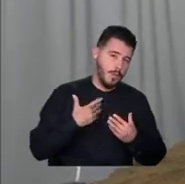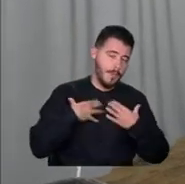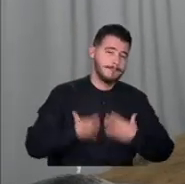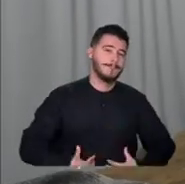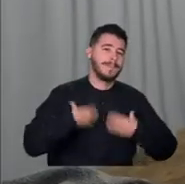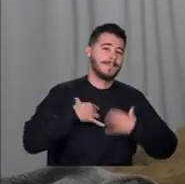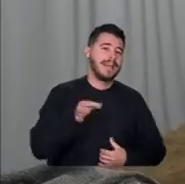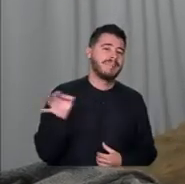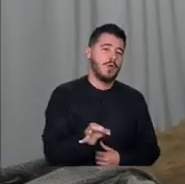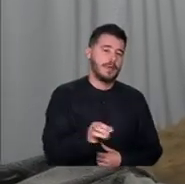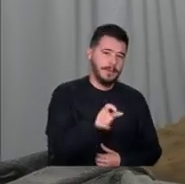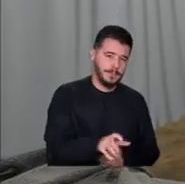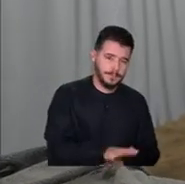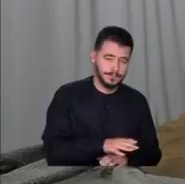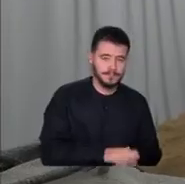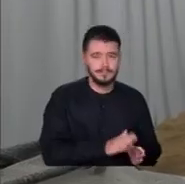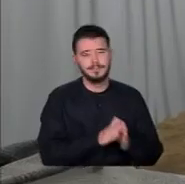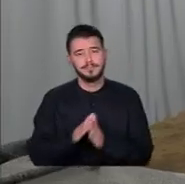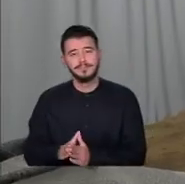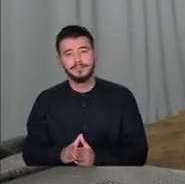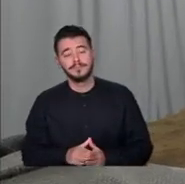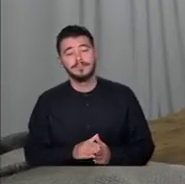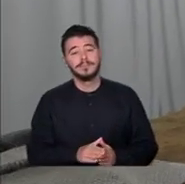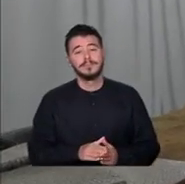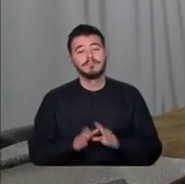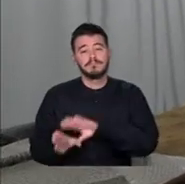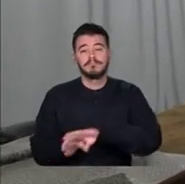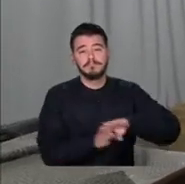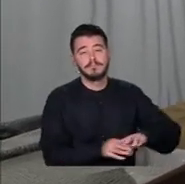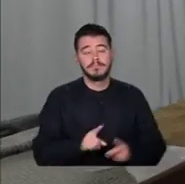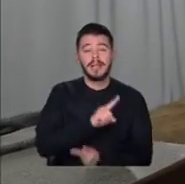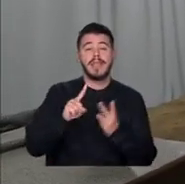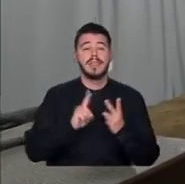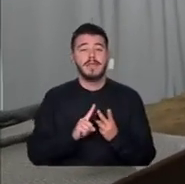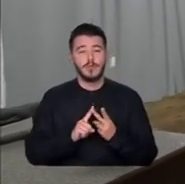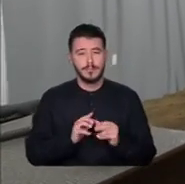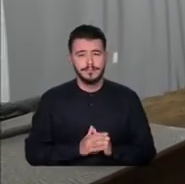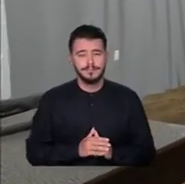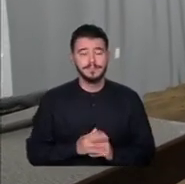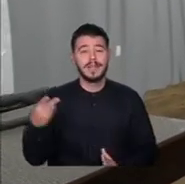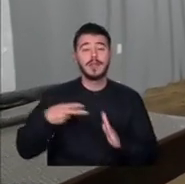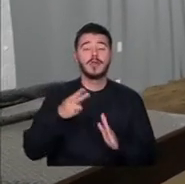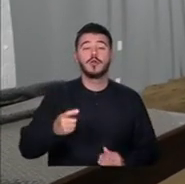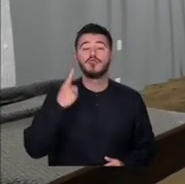λοιπόν γίνεται το Φεβρουάριο του 2021. Στο σπίτι της Ειρήνης